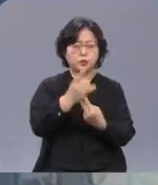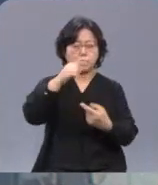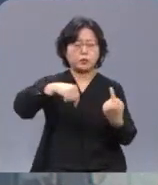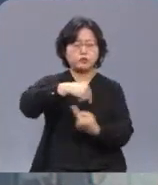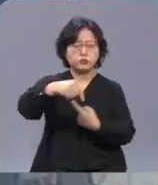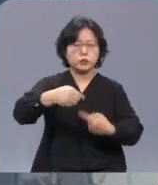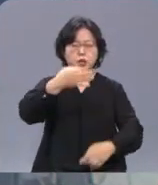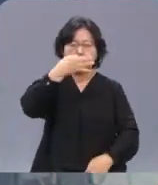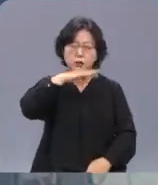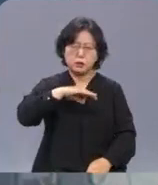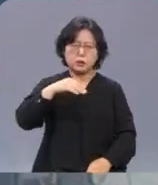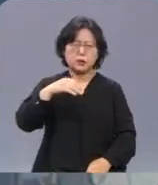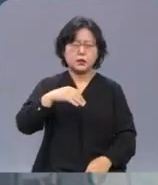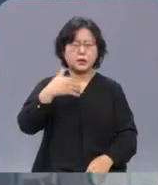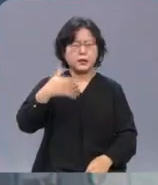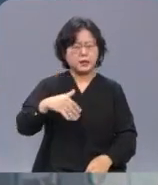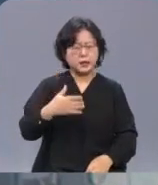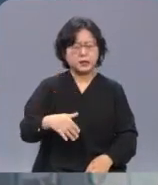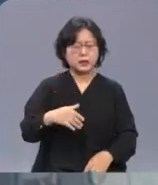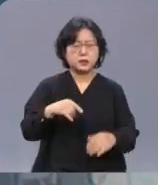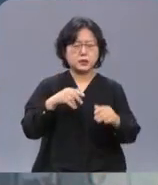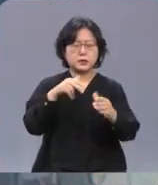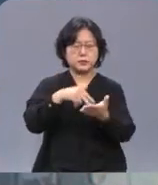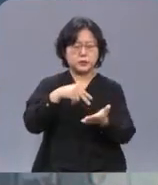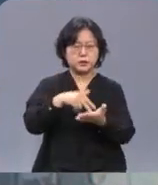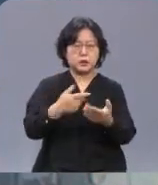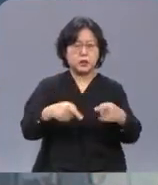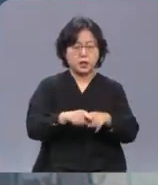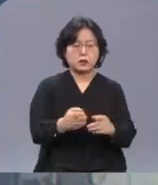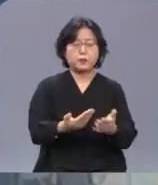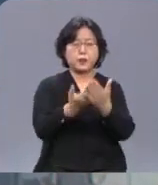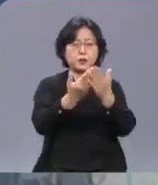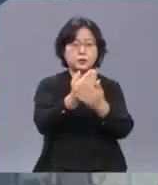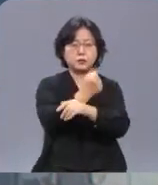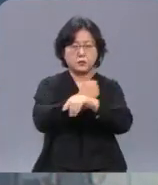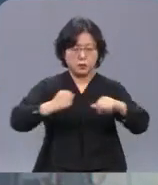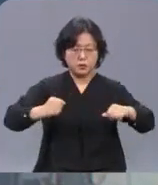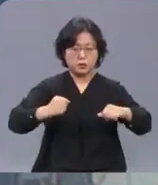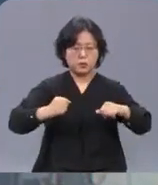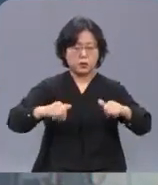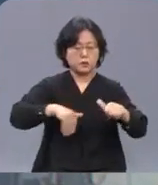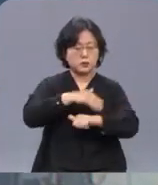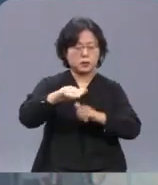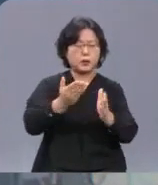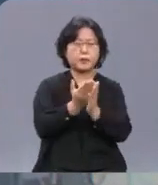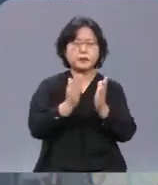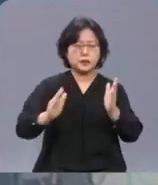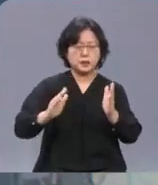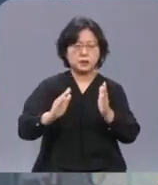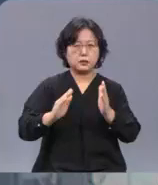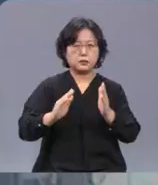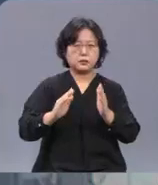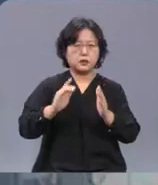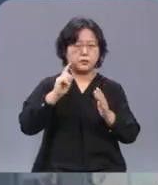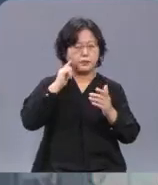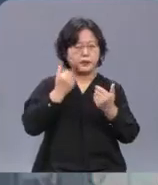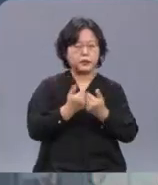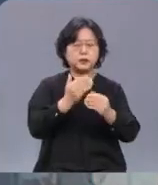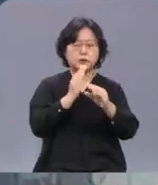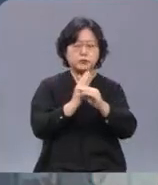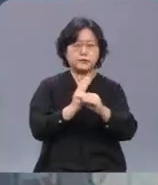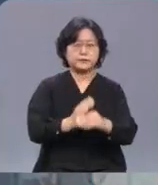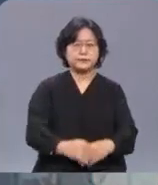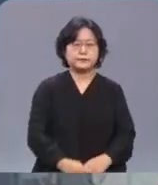운영이 효율이 떨어진다는 의견 속에서 상생과 광역화 흐름에 역행한다는 우려도 이어지고 있습니다. 박지성 기자의